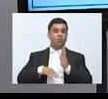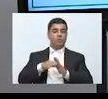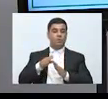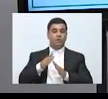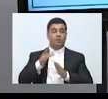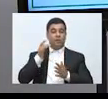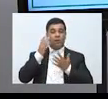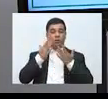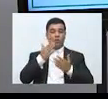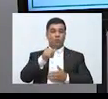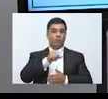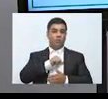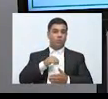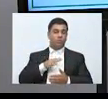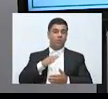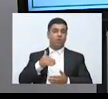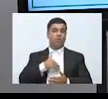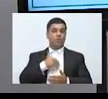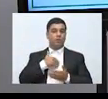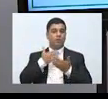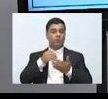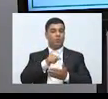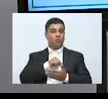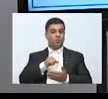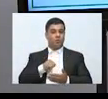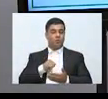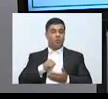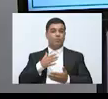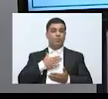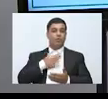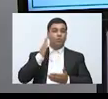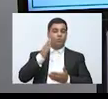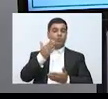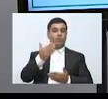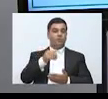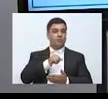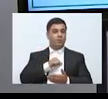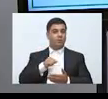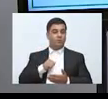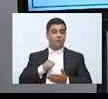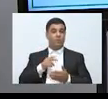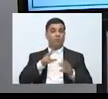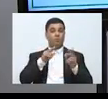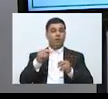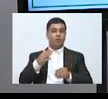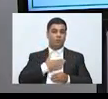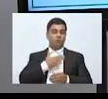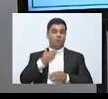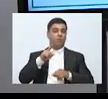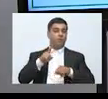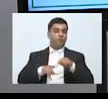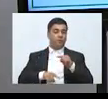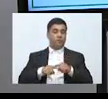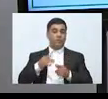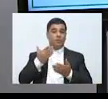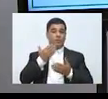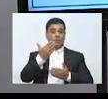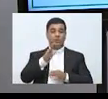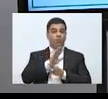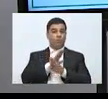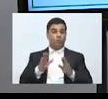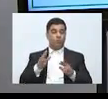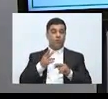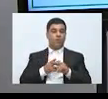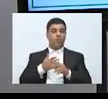Hayolim o'zingsan, tilak o'zingsan, umidim o'zingsan, baxtim vatanim. Agar sen